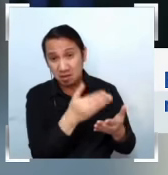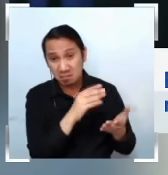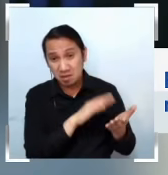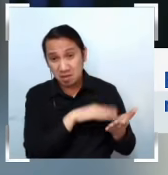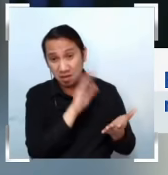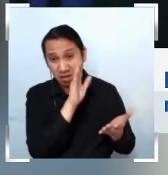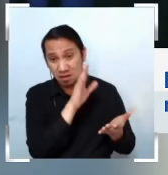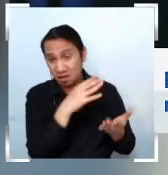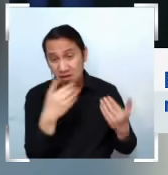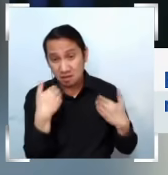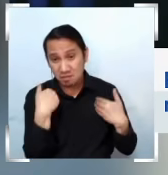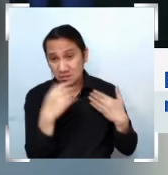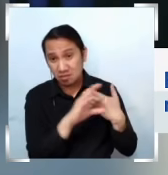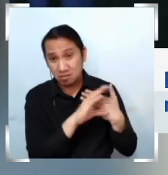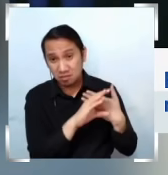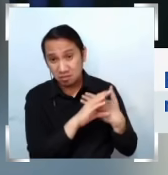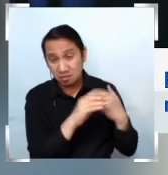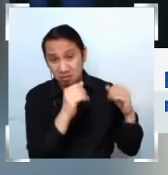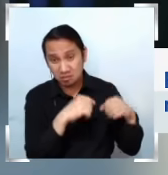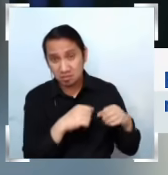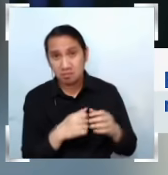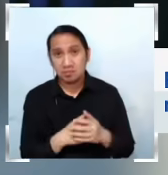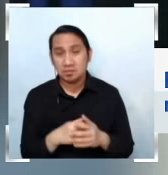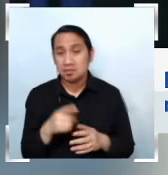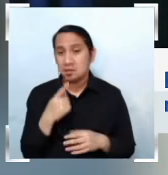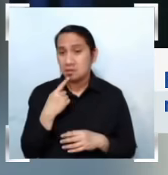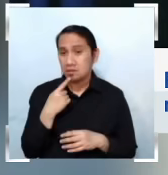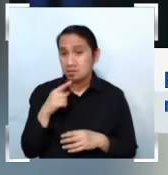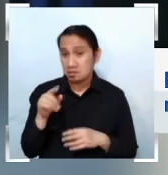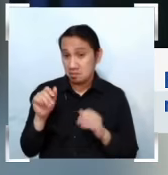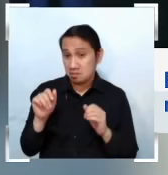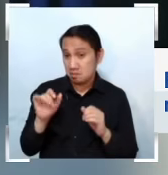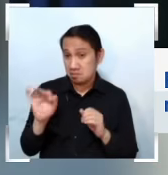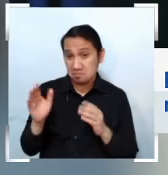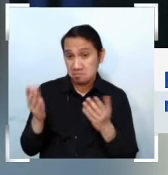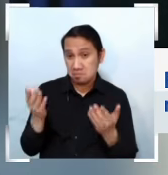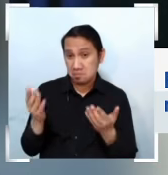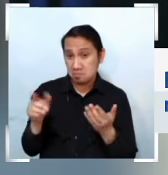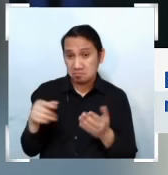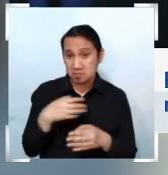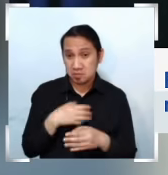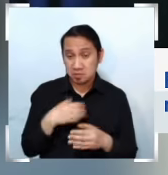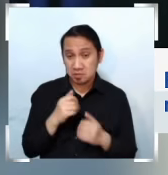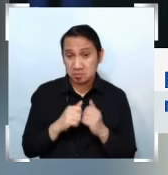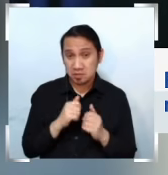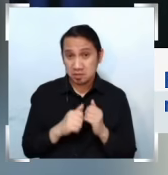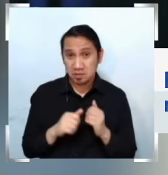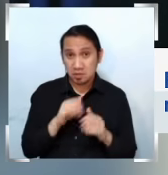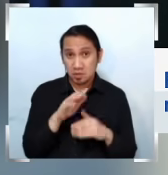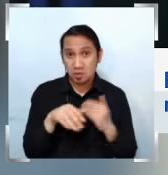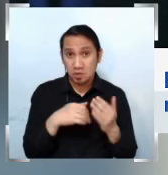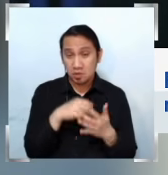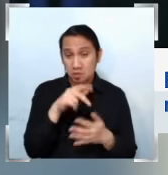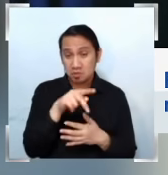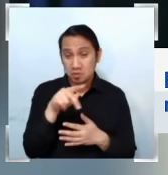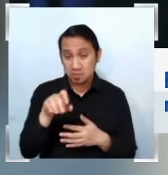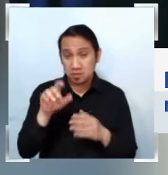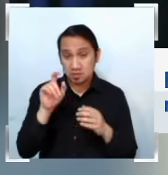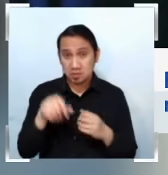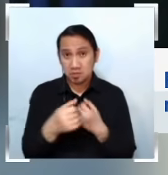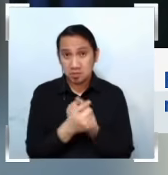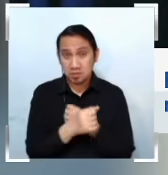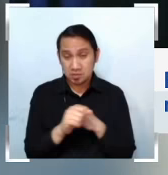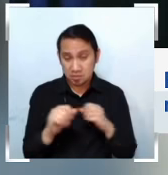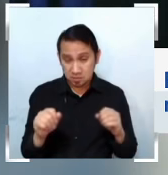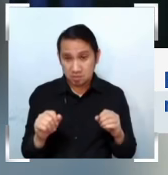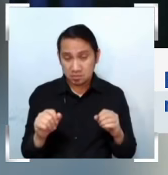hindi naka-deliver, pwede magreklamo. Pero given na lahat ng PPE na kinakailangan natin to save lives actually arrive at nagamit,